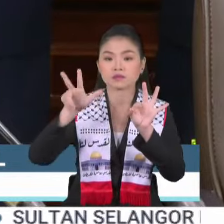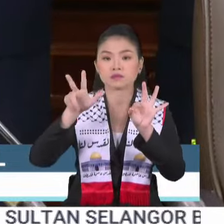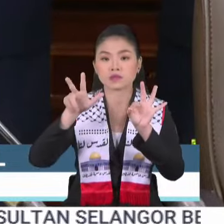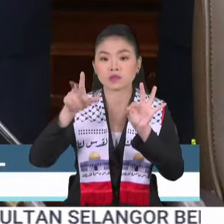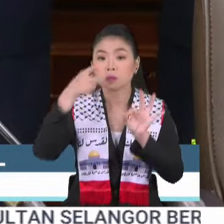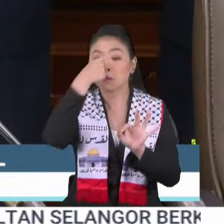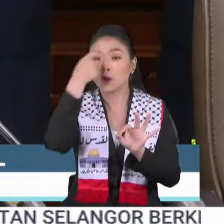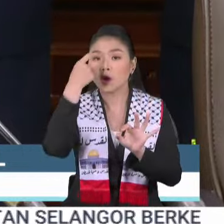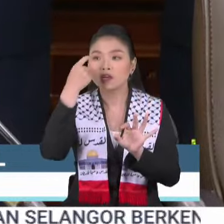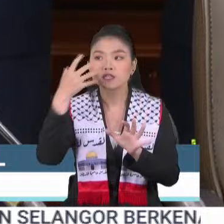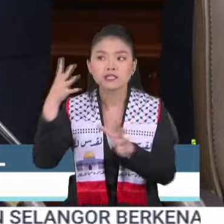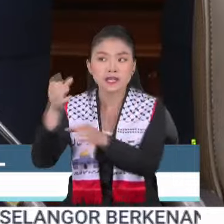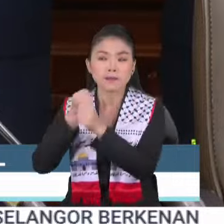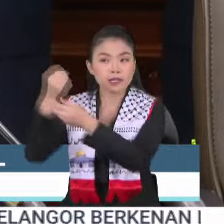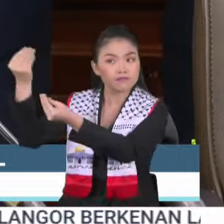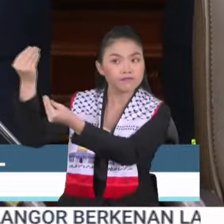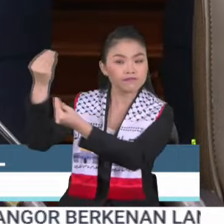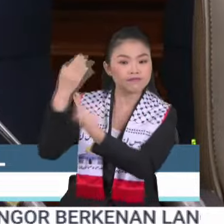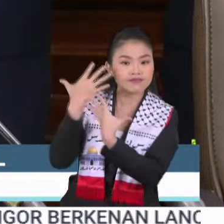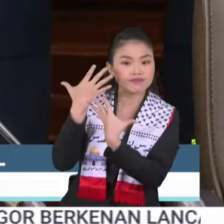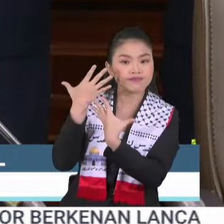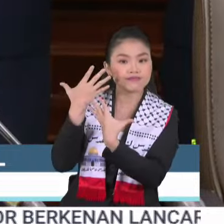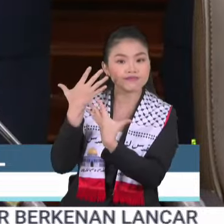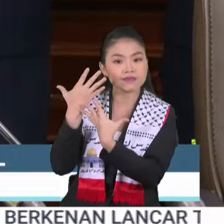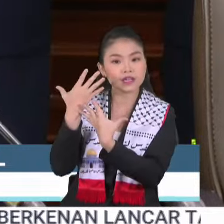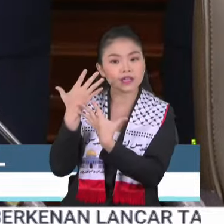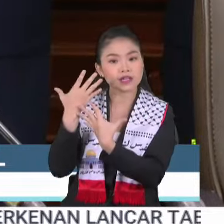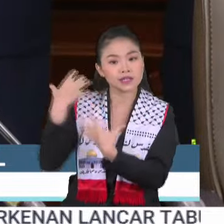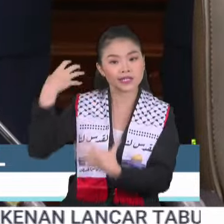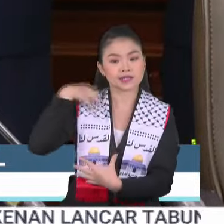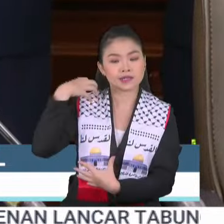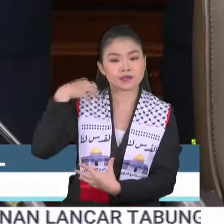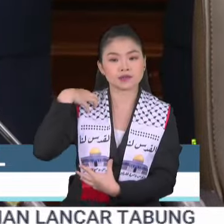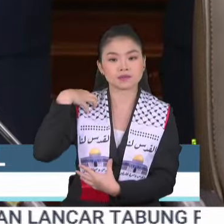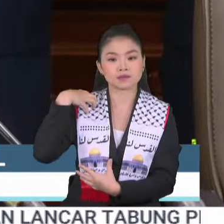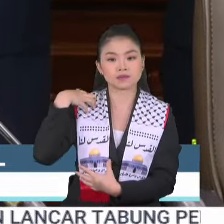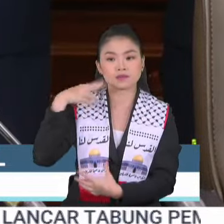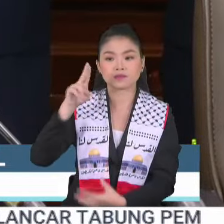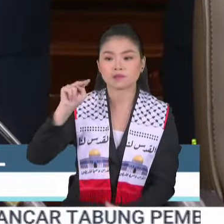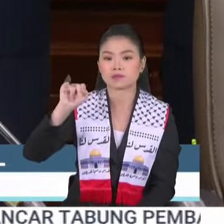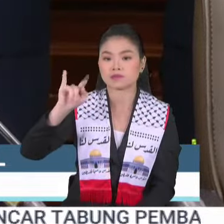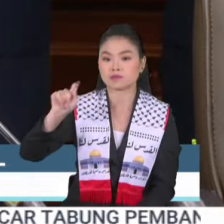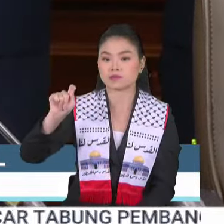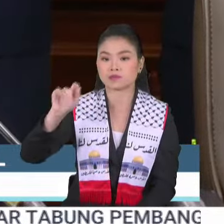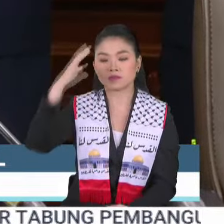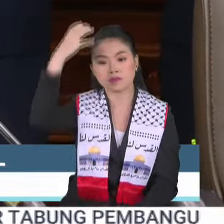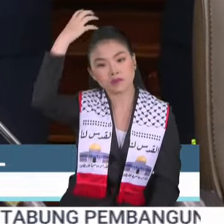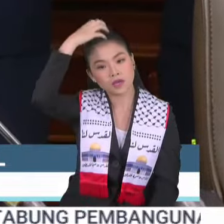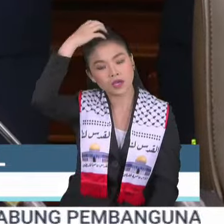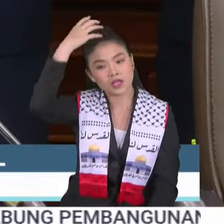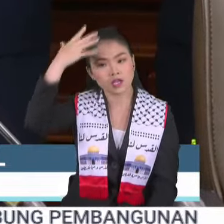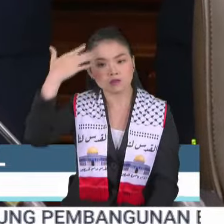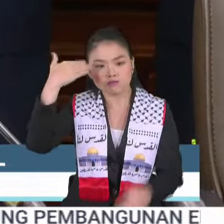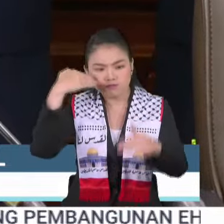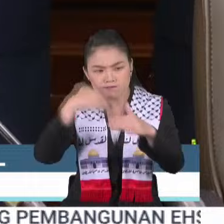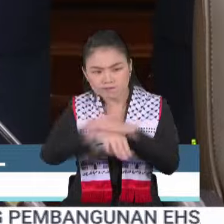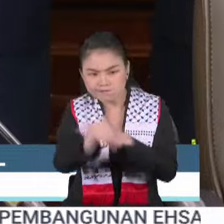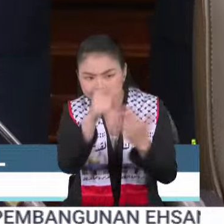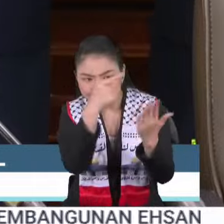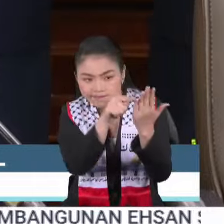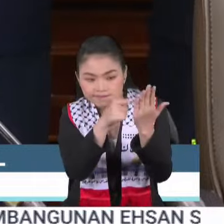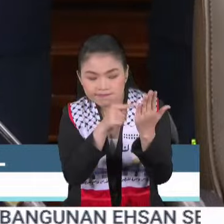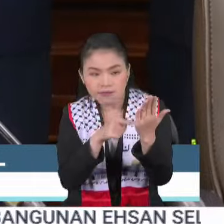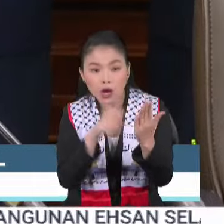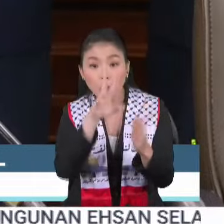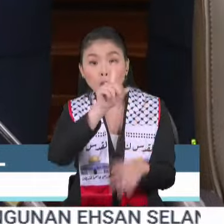Hasil daripada maklumat risikan, bahagian penguatkuasaan Unit 2 Selangor telah membuat serbuan dan permisaan di